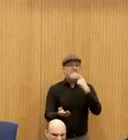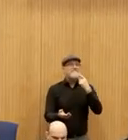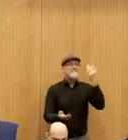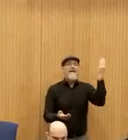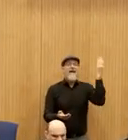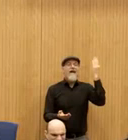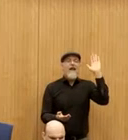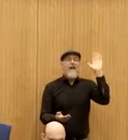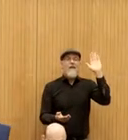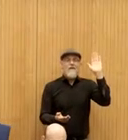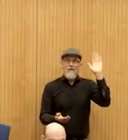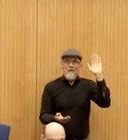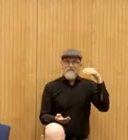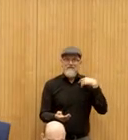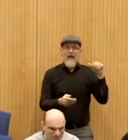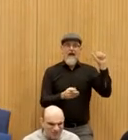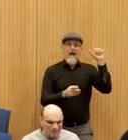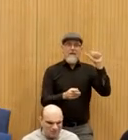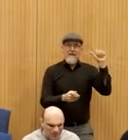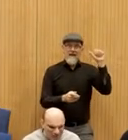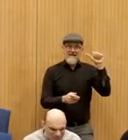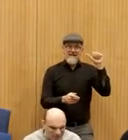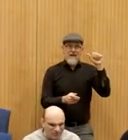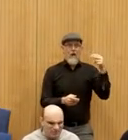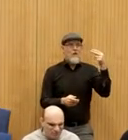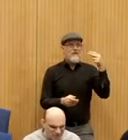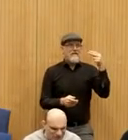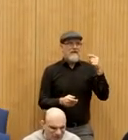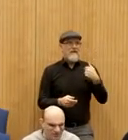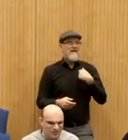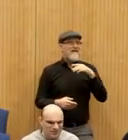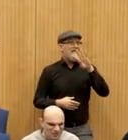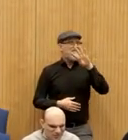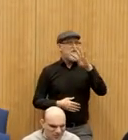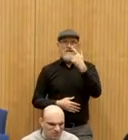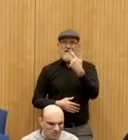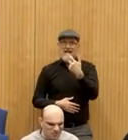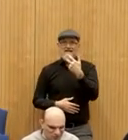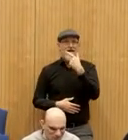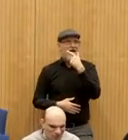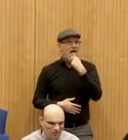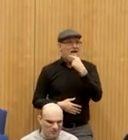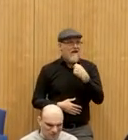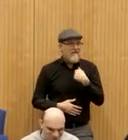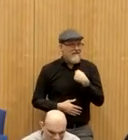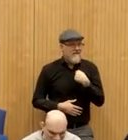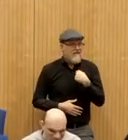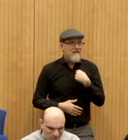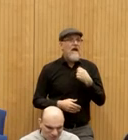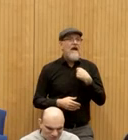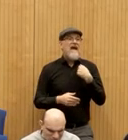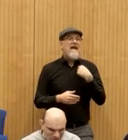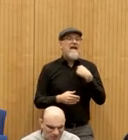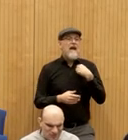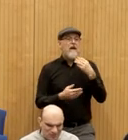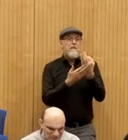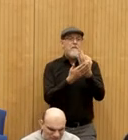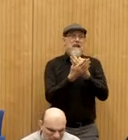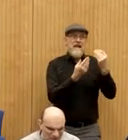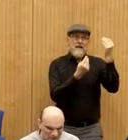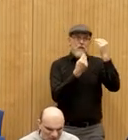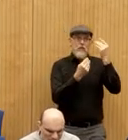Hussini. Ich bin 34 Jahre alt und arbeite als Bildungsfachkraft in der Technischen Hochschule Köln.